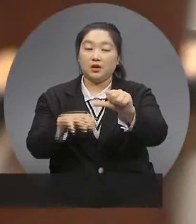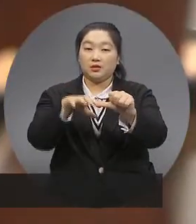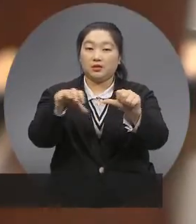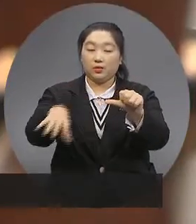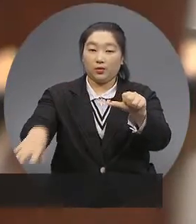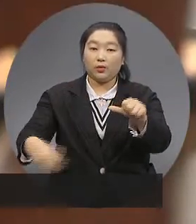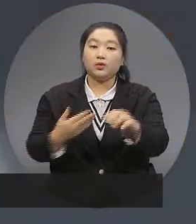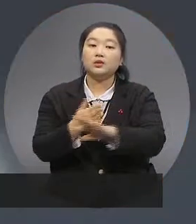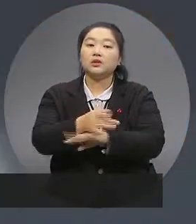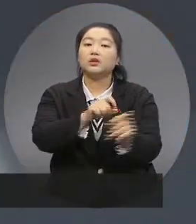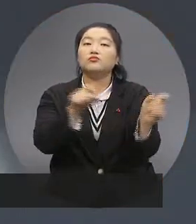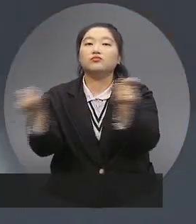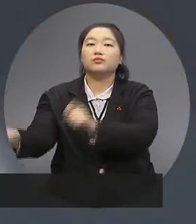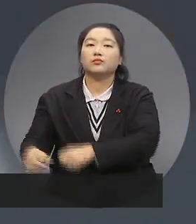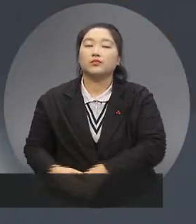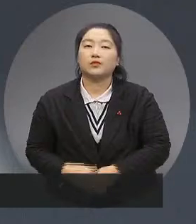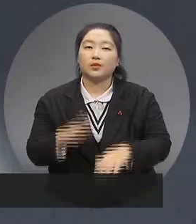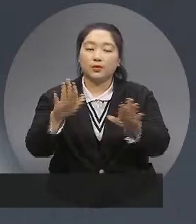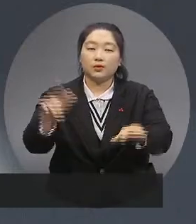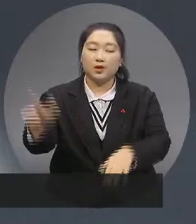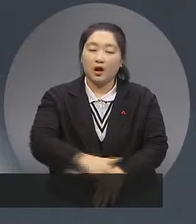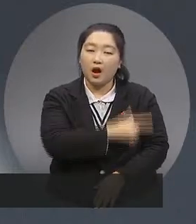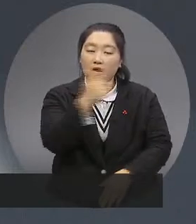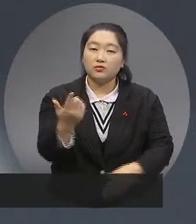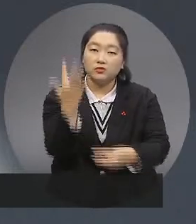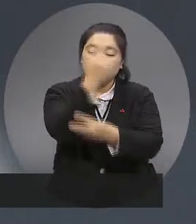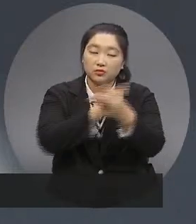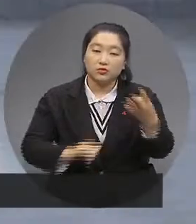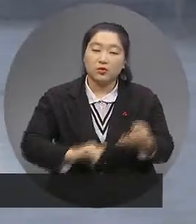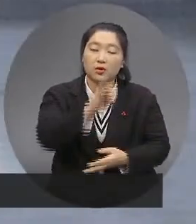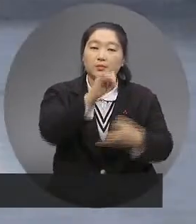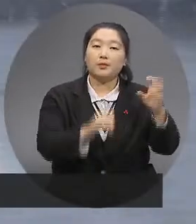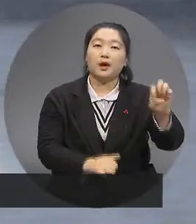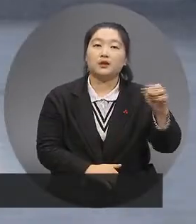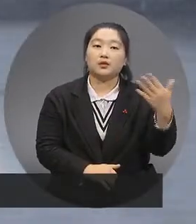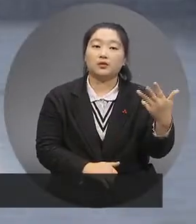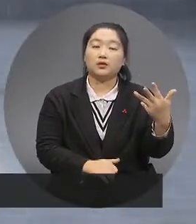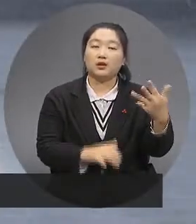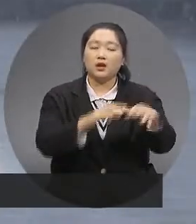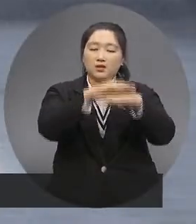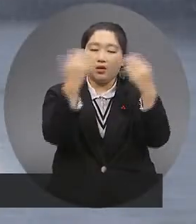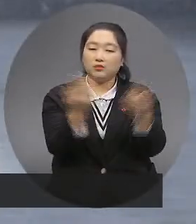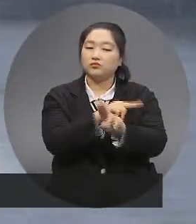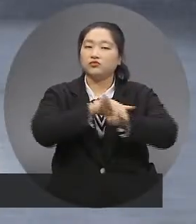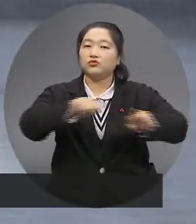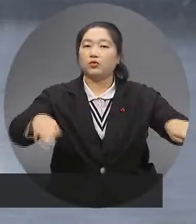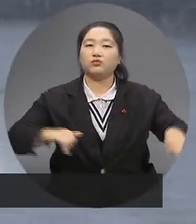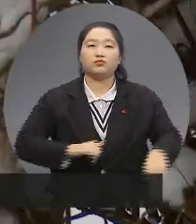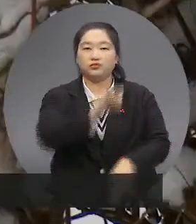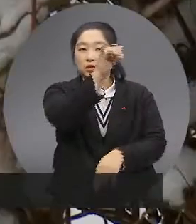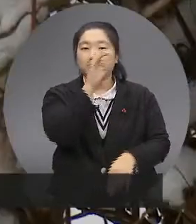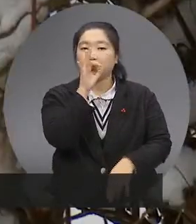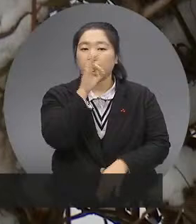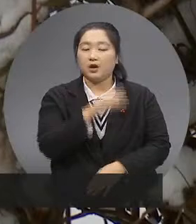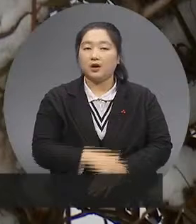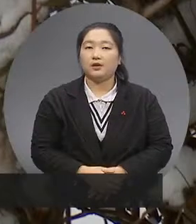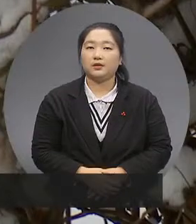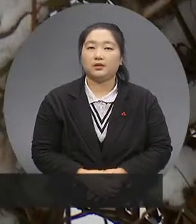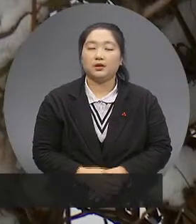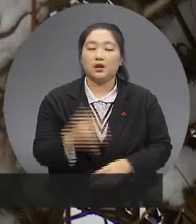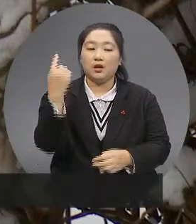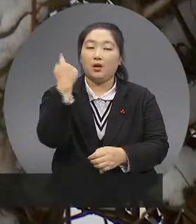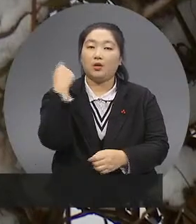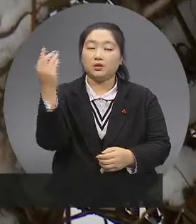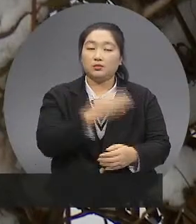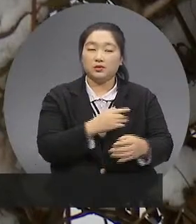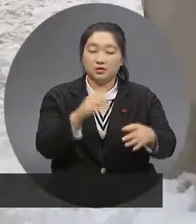조정했습니다. 오늘 하루 청주공항의 48개 모든 항공편도 전면 취소됐습니다. 어제부터 청주에 쌓인